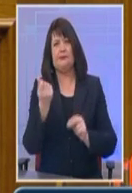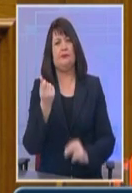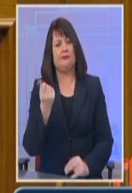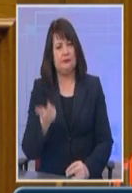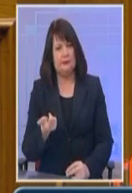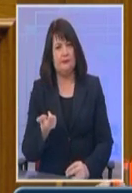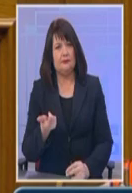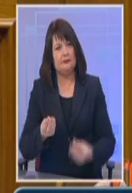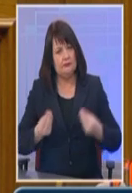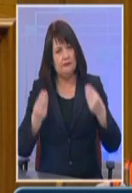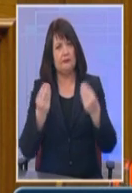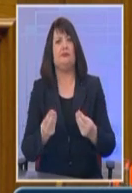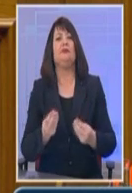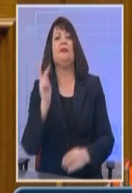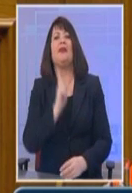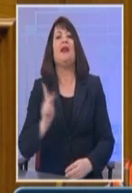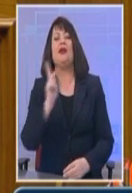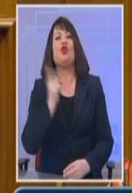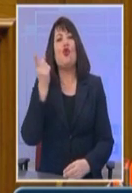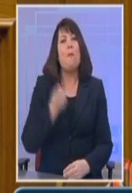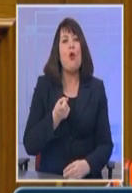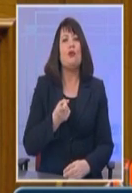οικονομία, δόθηκε το κοινωνικό μέρισμα σε